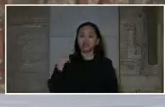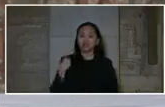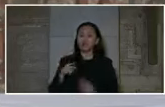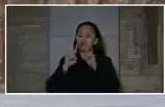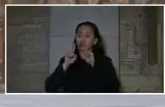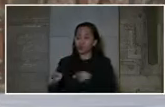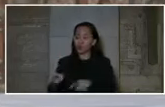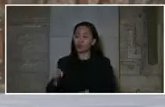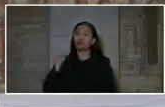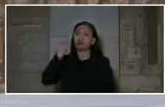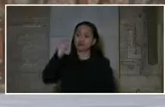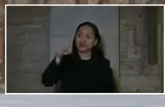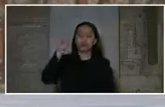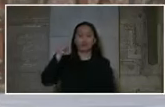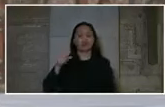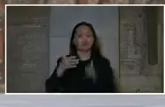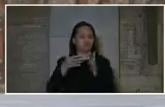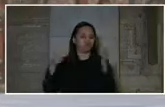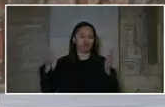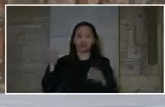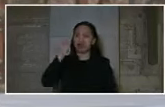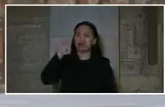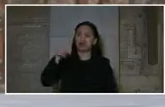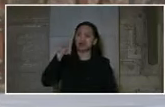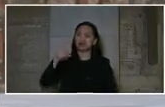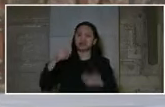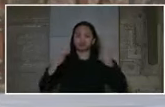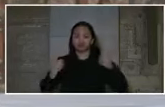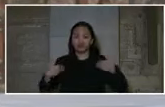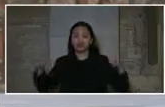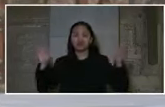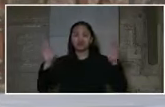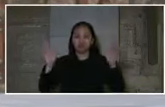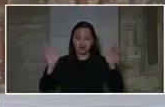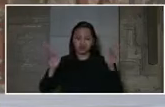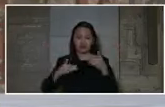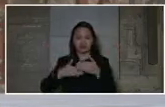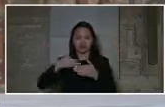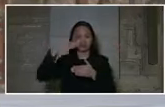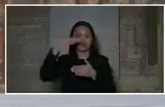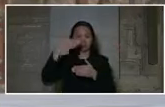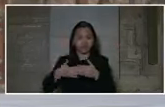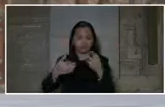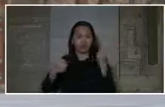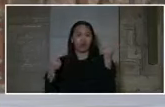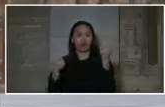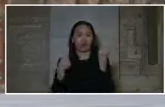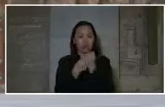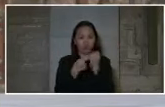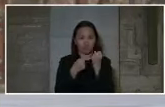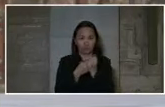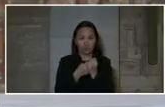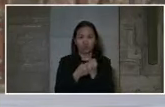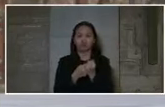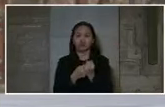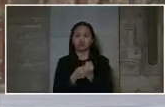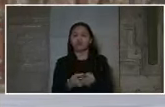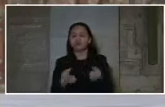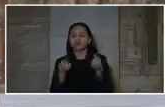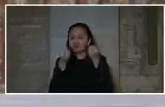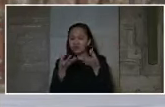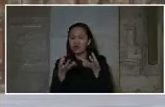big yes to the angel will be followed and supported with